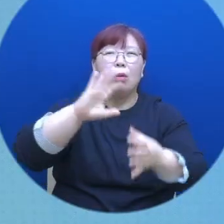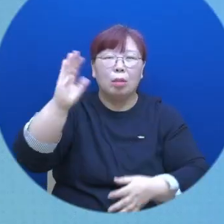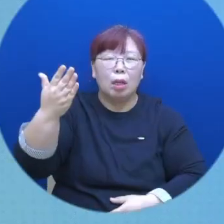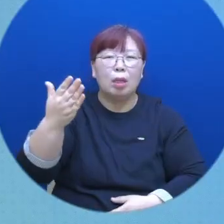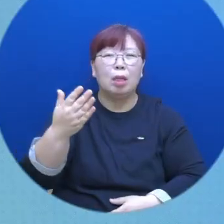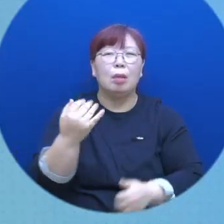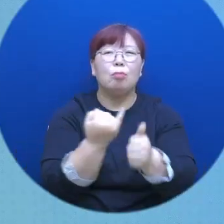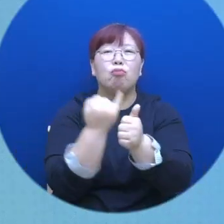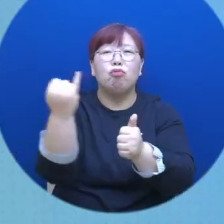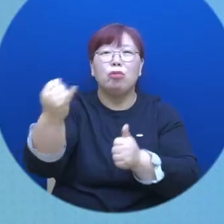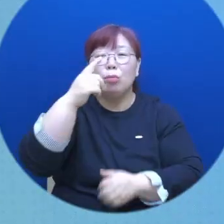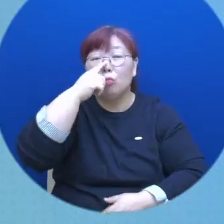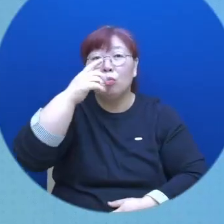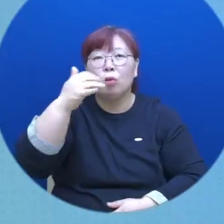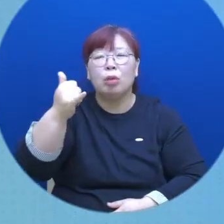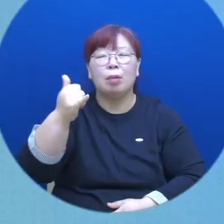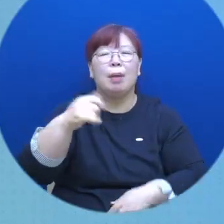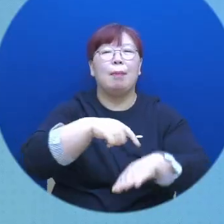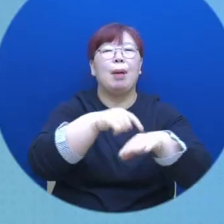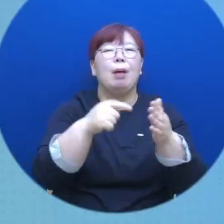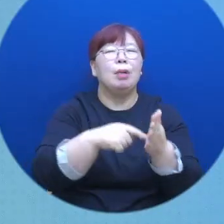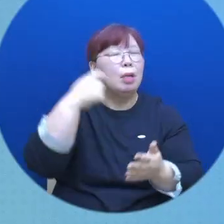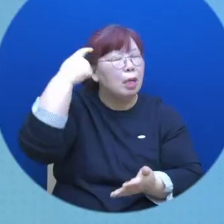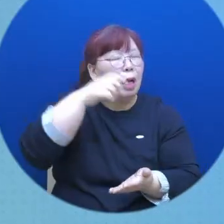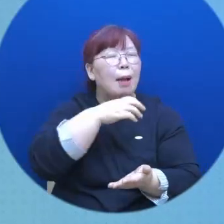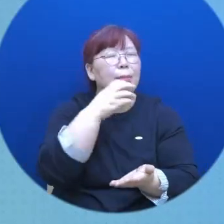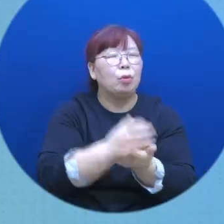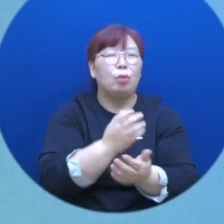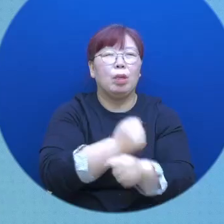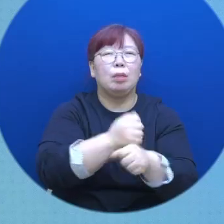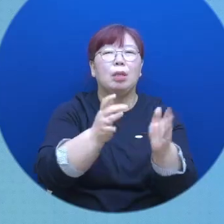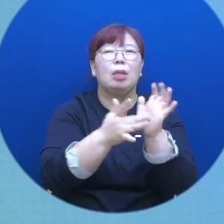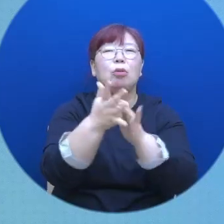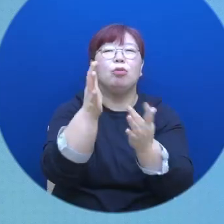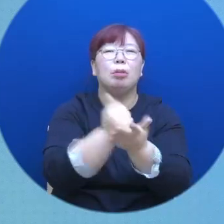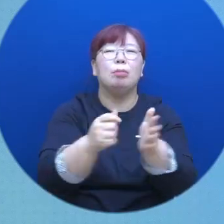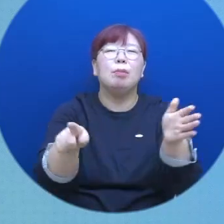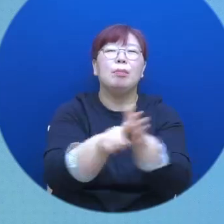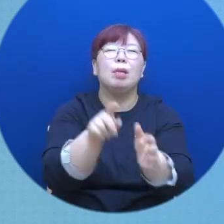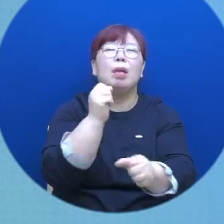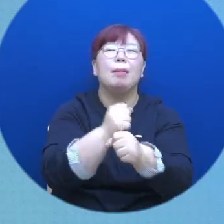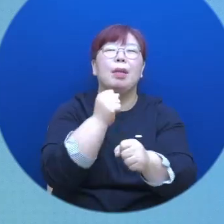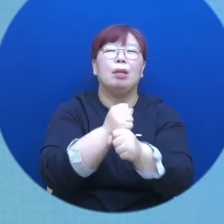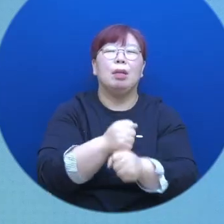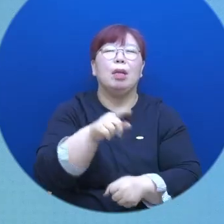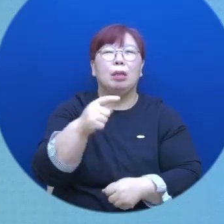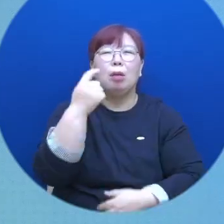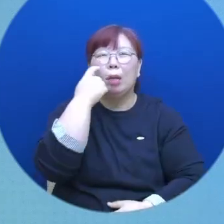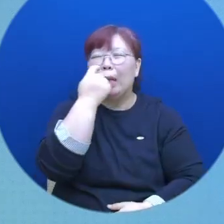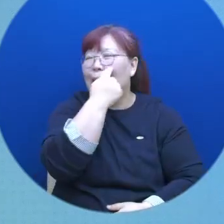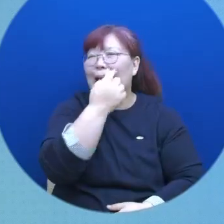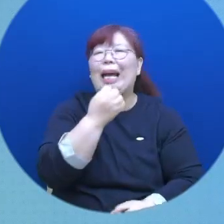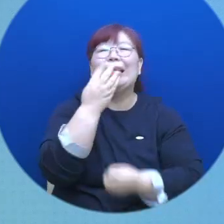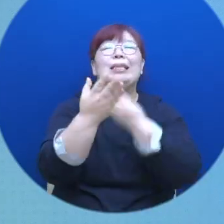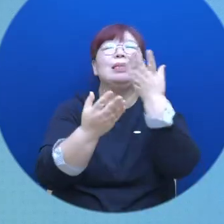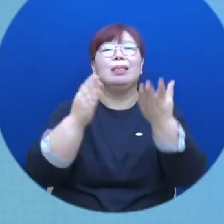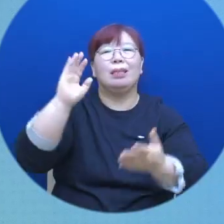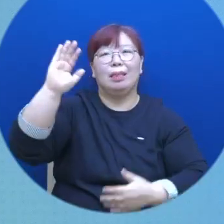하나님이 찾아가서 그들의 마음을 감동시켜 예수를 믿게 주었다. 그 간증을 하고 있는 걸 보게